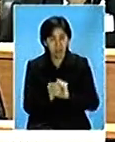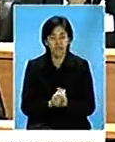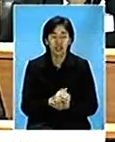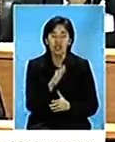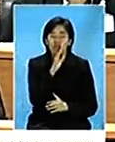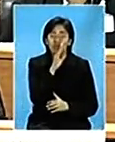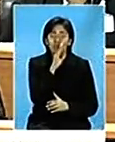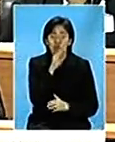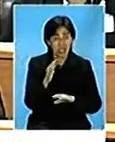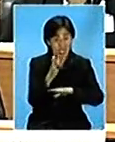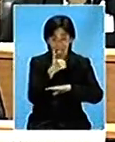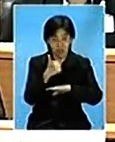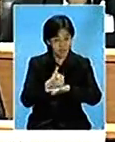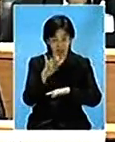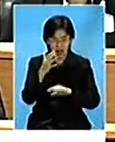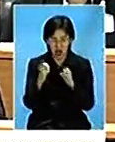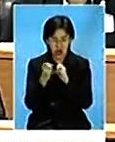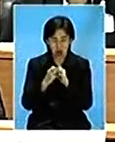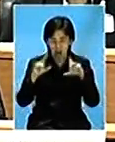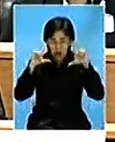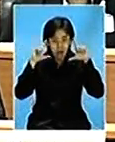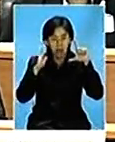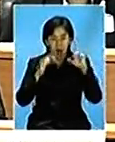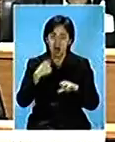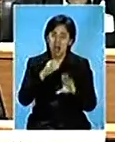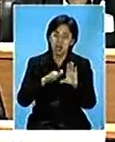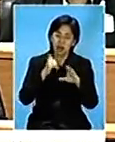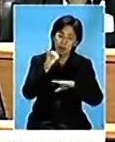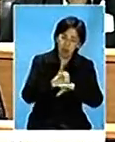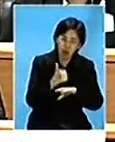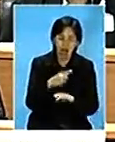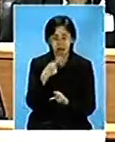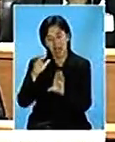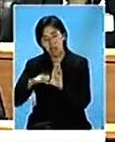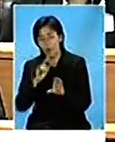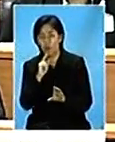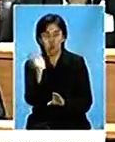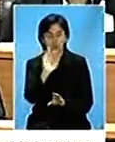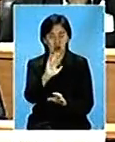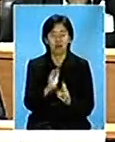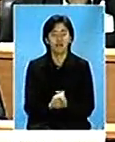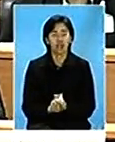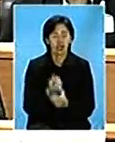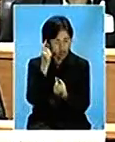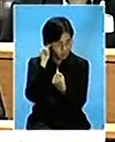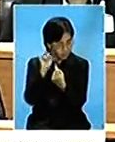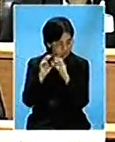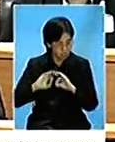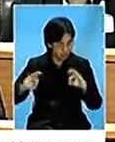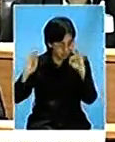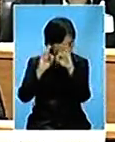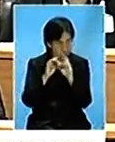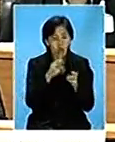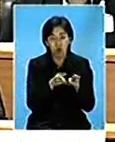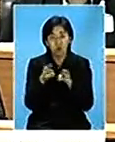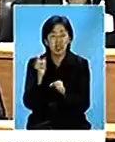ราไม่มีเรื่องการเมืองเลยนะครับไม่ต้องมาเอาหน้าว่าใครจะลงผู้ว่ากทมพักนั้นจะส่งพักนี้จะส่งเป้าประสงค์หลักคือทำอย่างไรให้ค